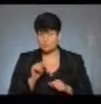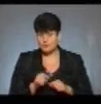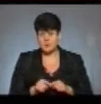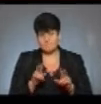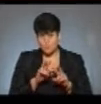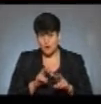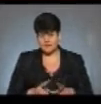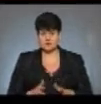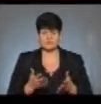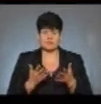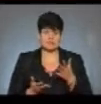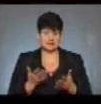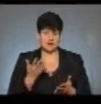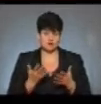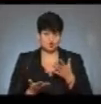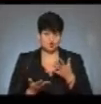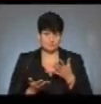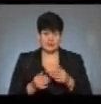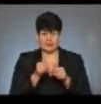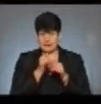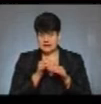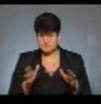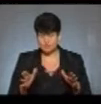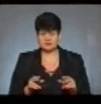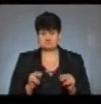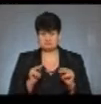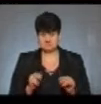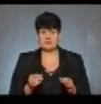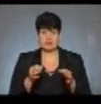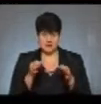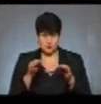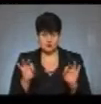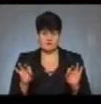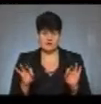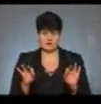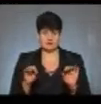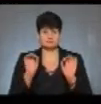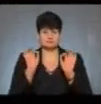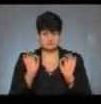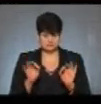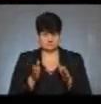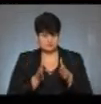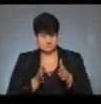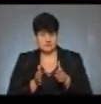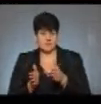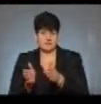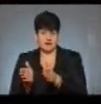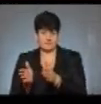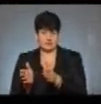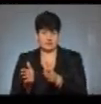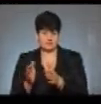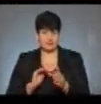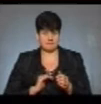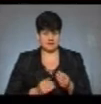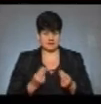чином, що якщо не змогли легалізувати і в правове русло таки направити гральний бізнес,